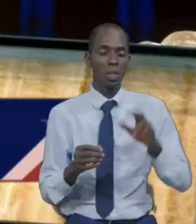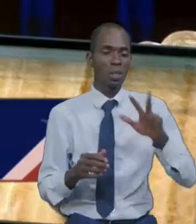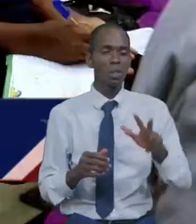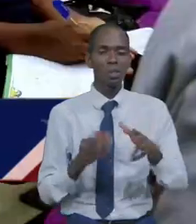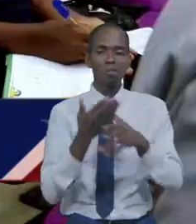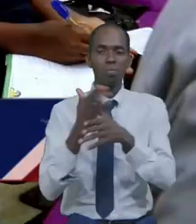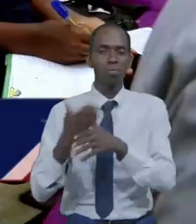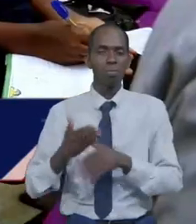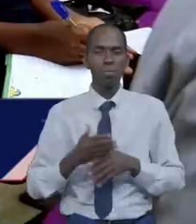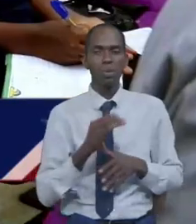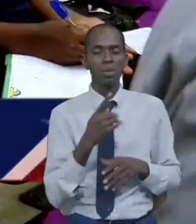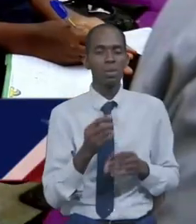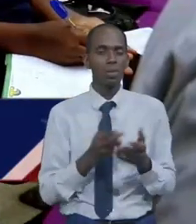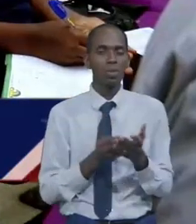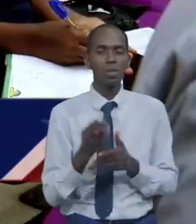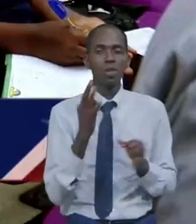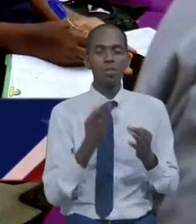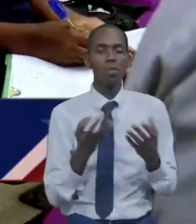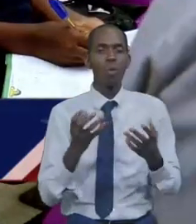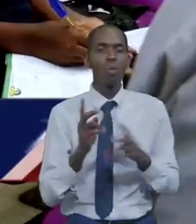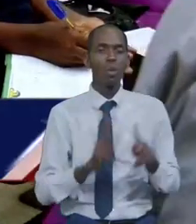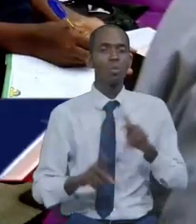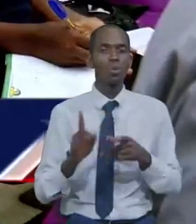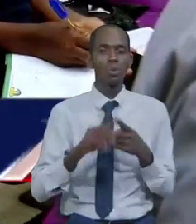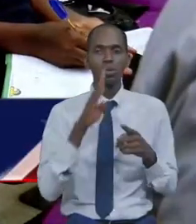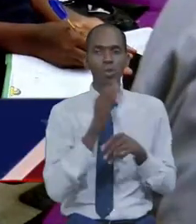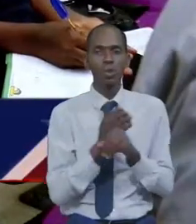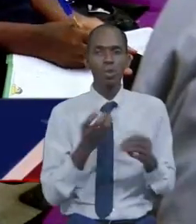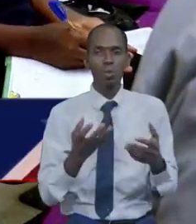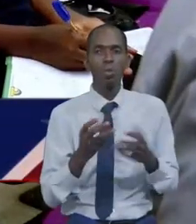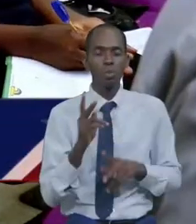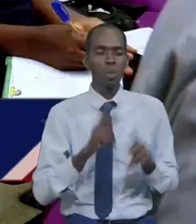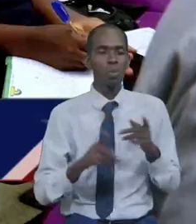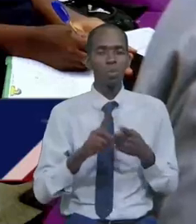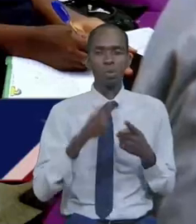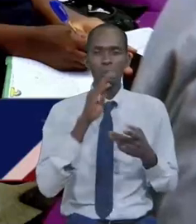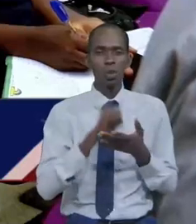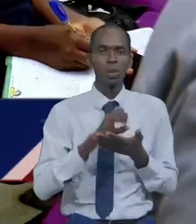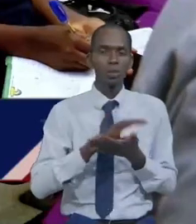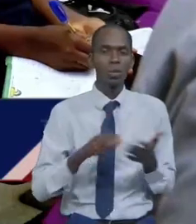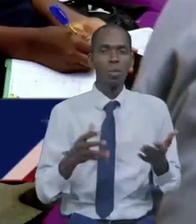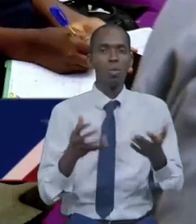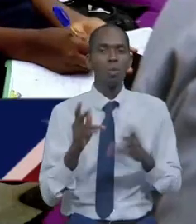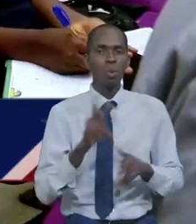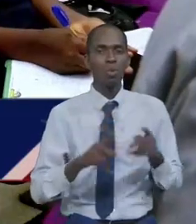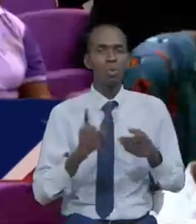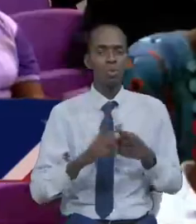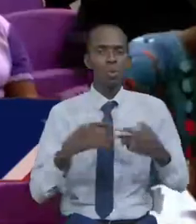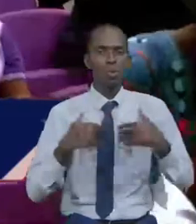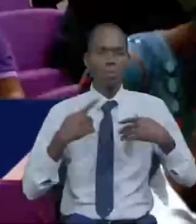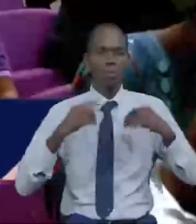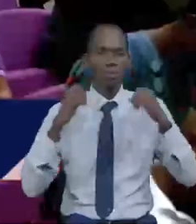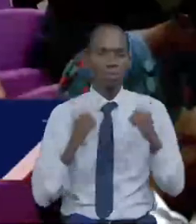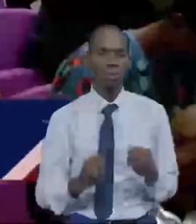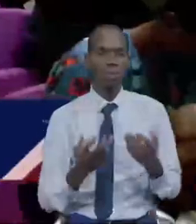la seule chose que vous devez partager. Si vous voulez, tu veux que les gens soient sauvés, sanctifiés. Si tu veux que les gens soient fortifiés, si